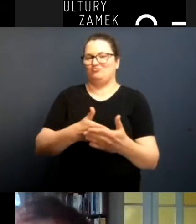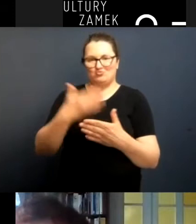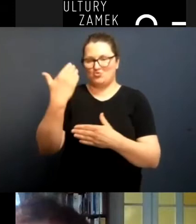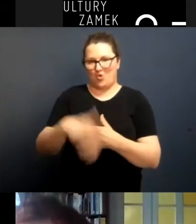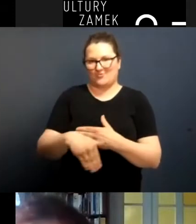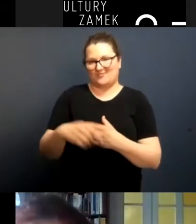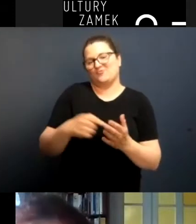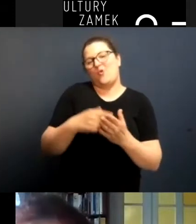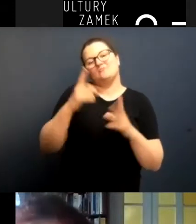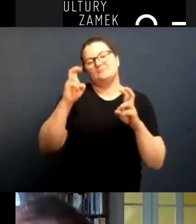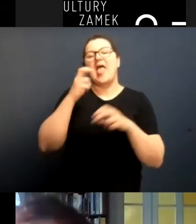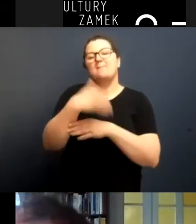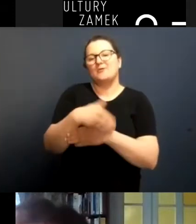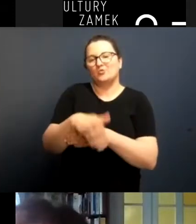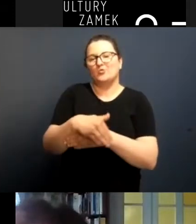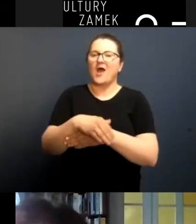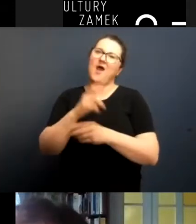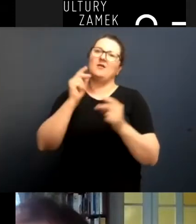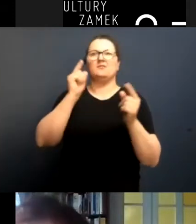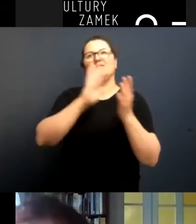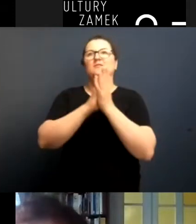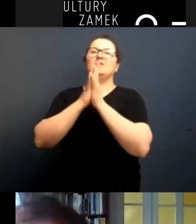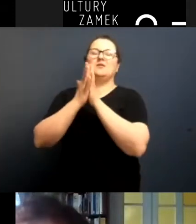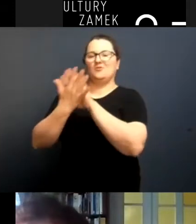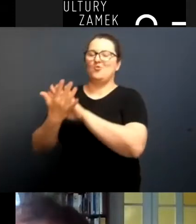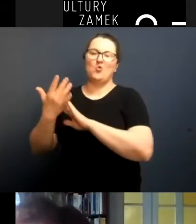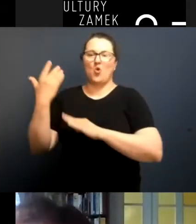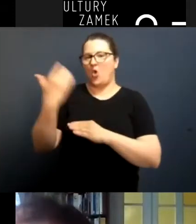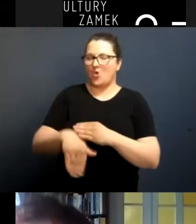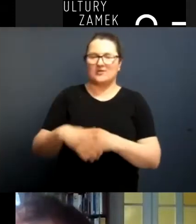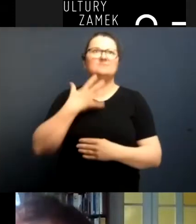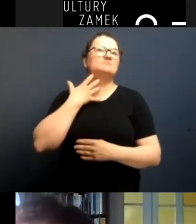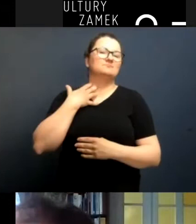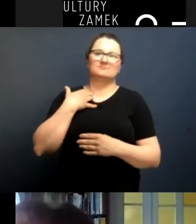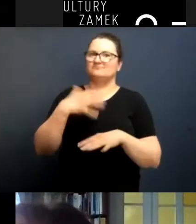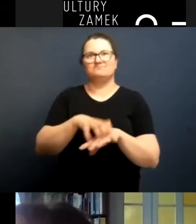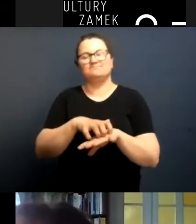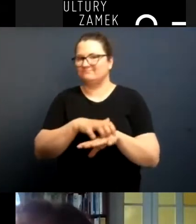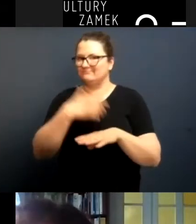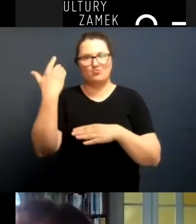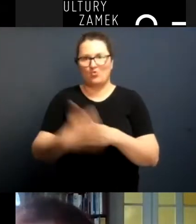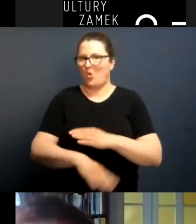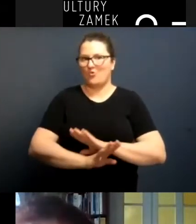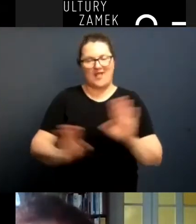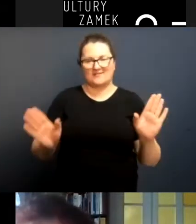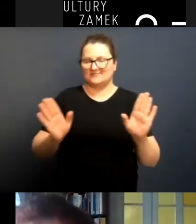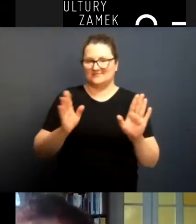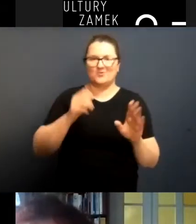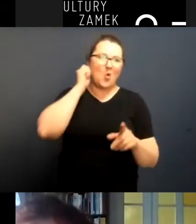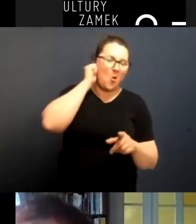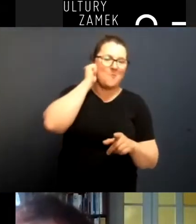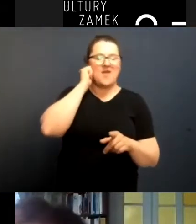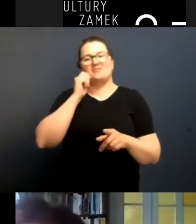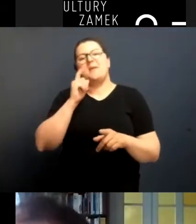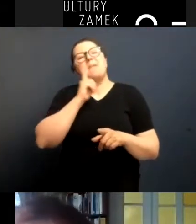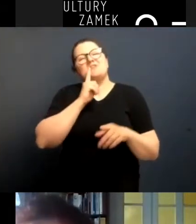przypisywany często wiek emerytury ma w magiczny sposób nagle zdmuchnąć popęd libido u